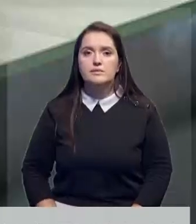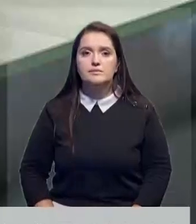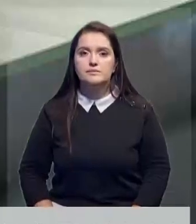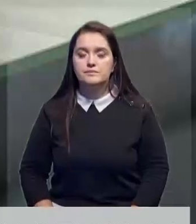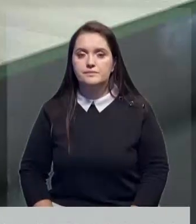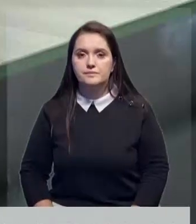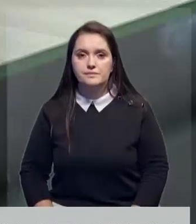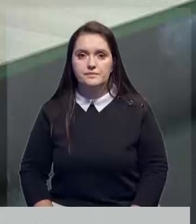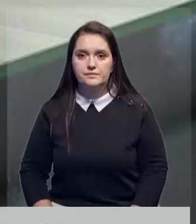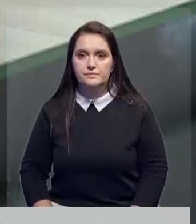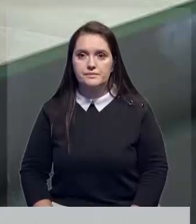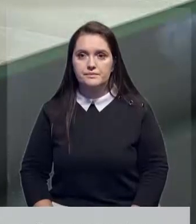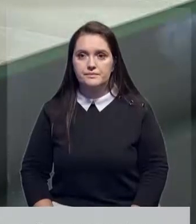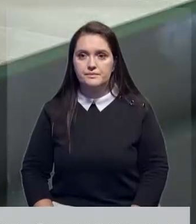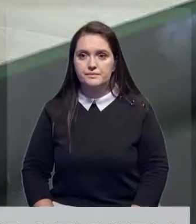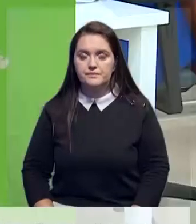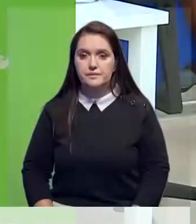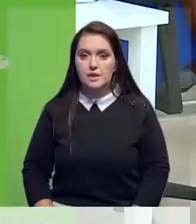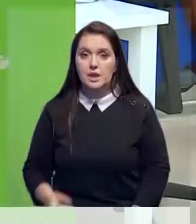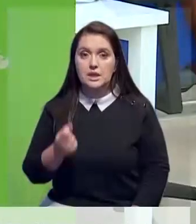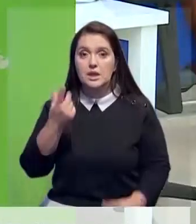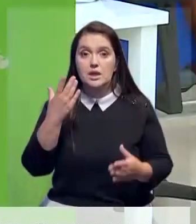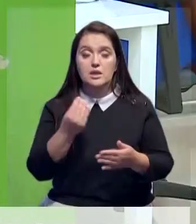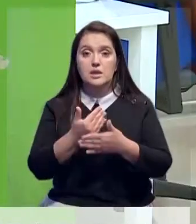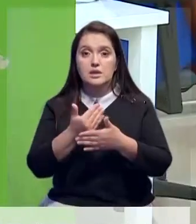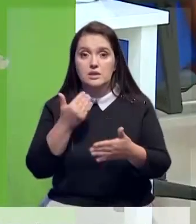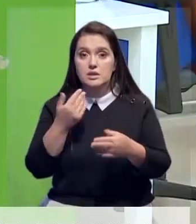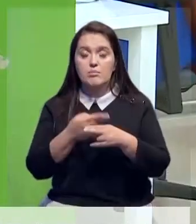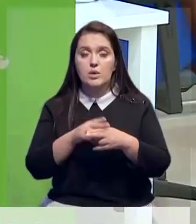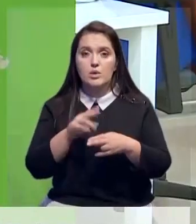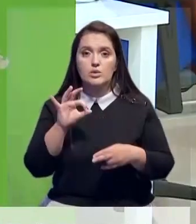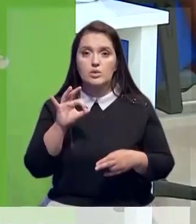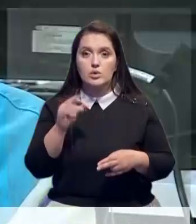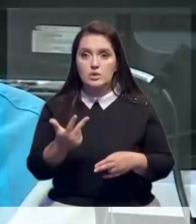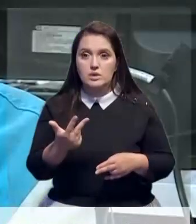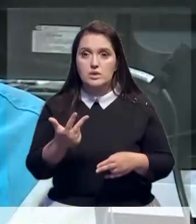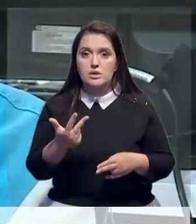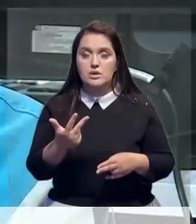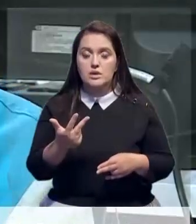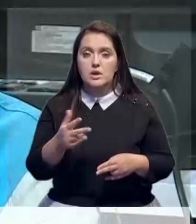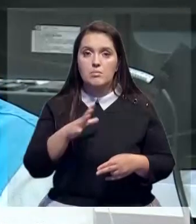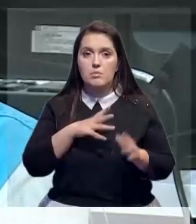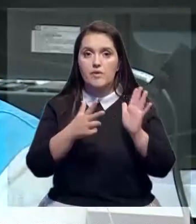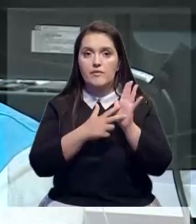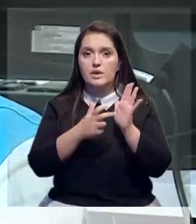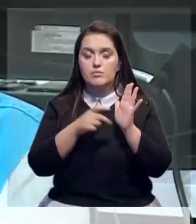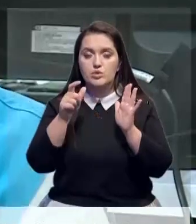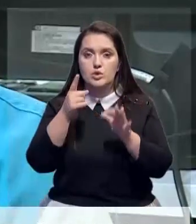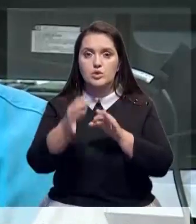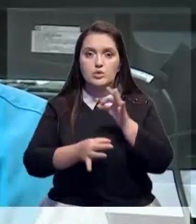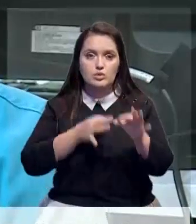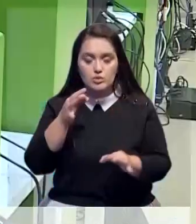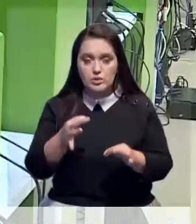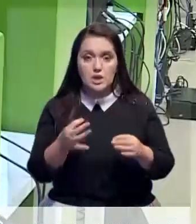раскаляет телефоны экстренных служб. Если еще несколько дней назад в станцию скорой медицинской помощи обращались в среднем примерно 800 человек в сутки,